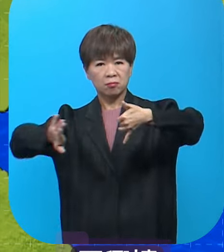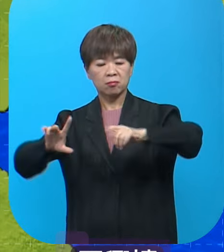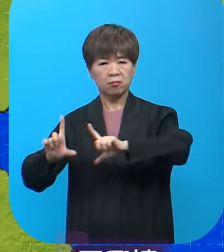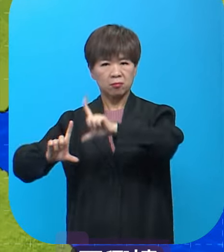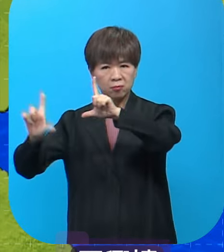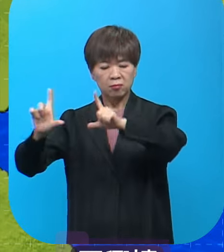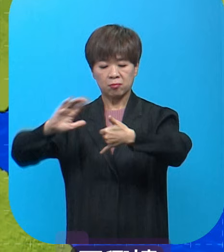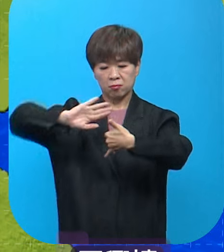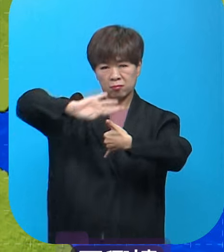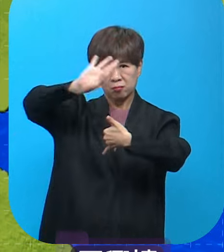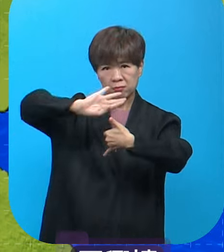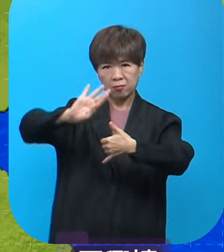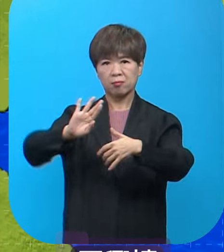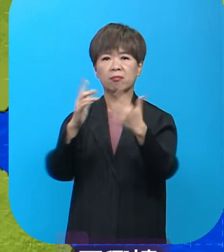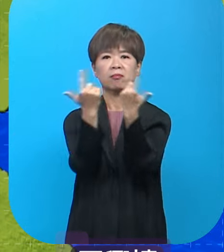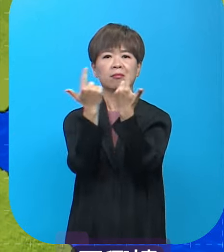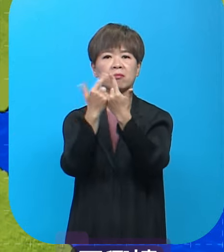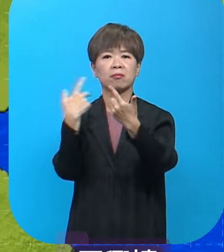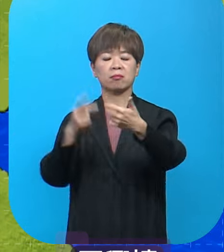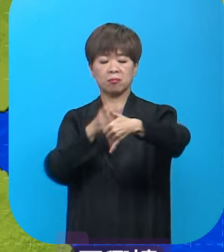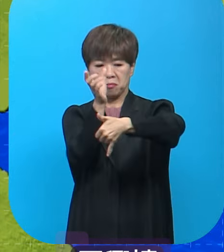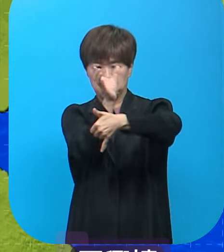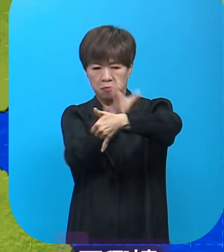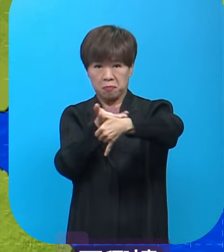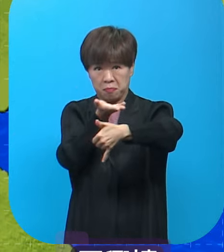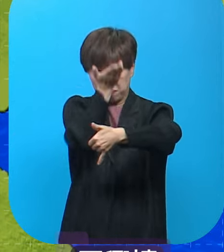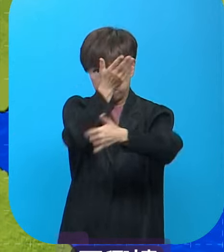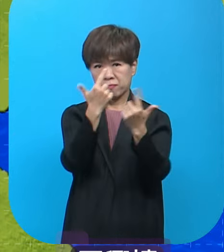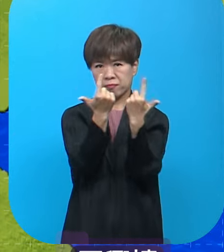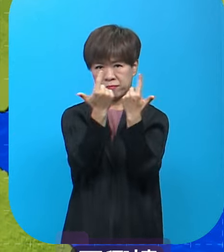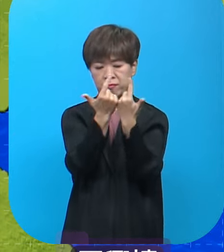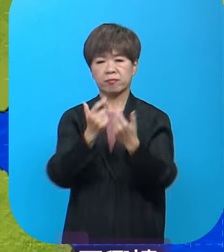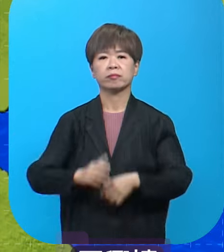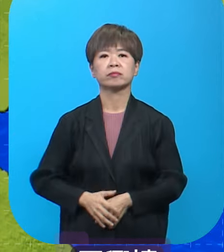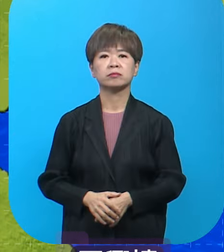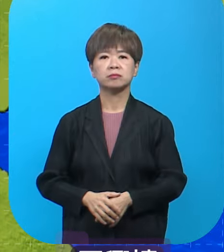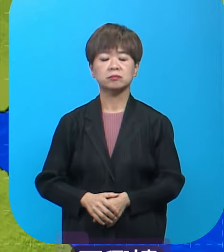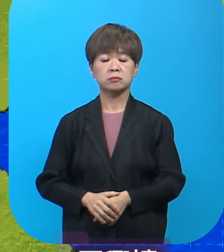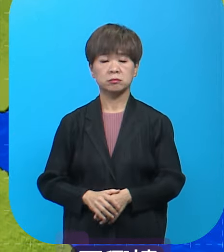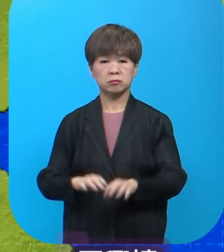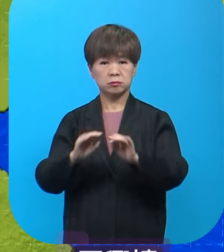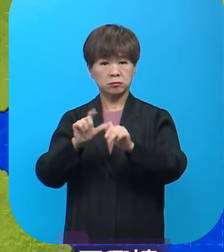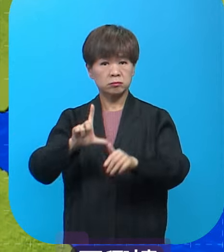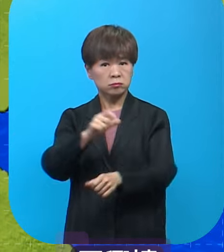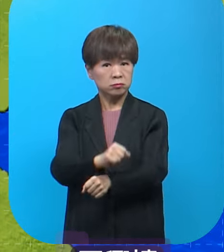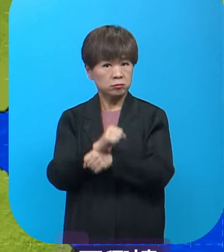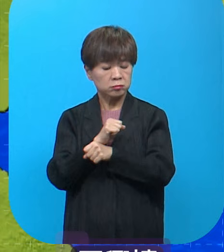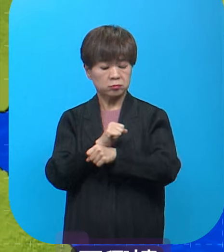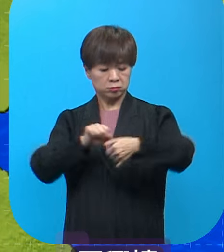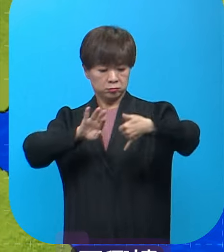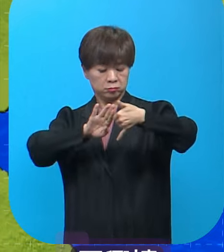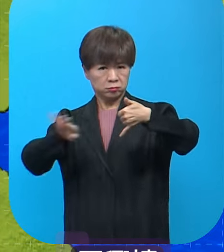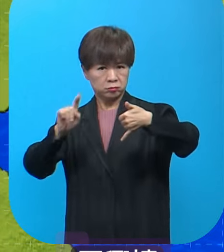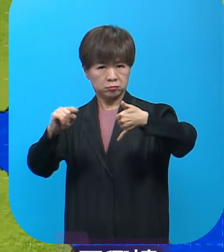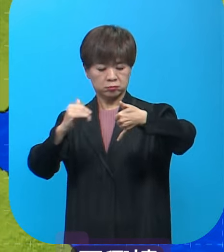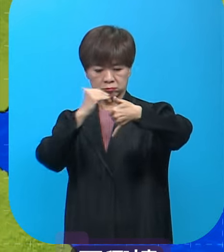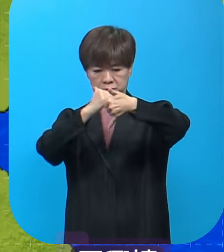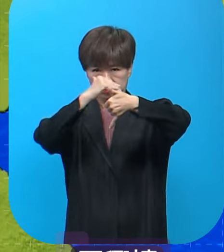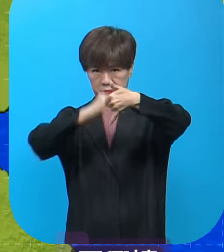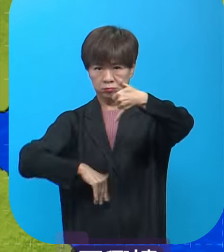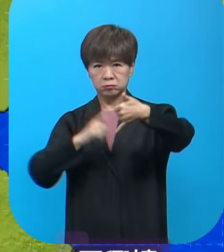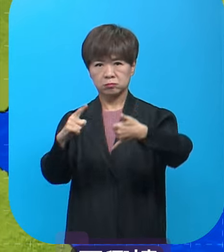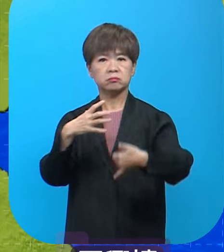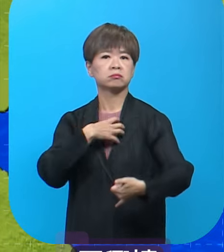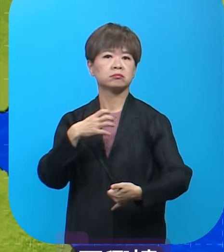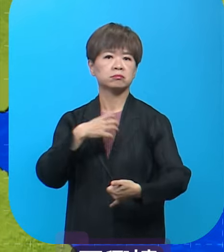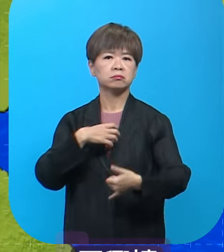部海面以及台湾海峡北部，而陆上警戒的区域除了包括东半部、中部以北地区之外，